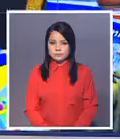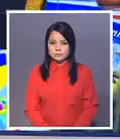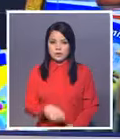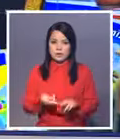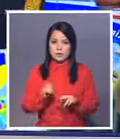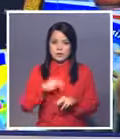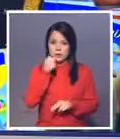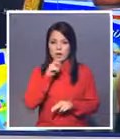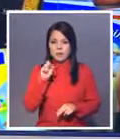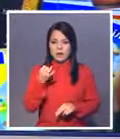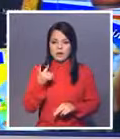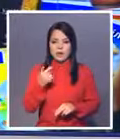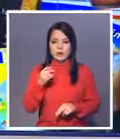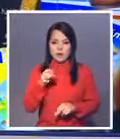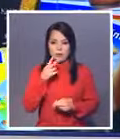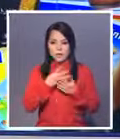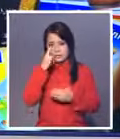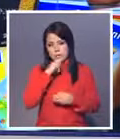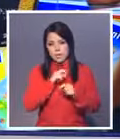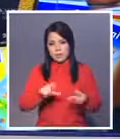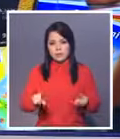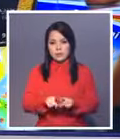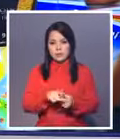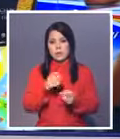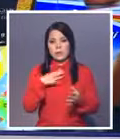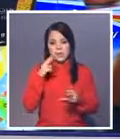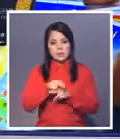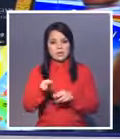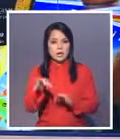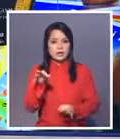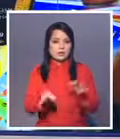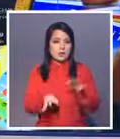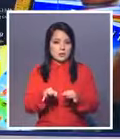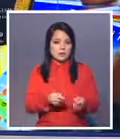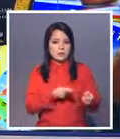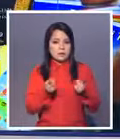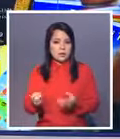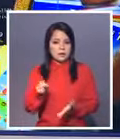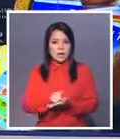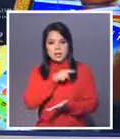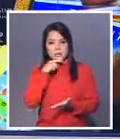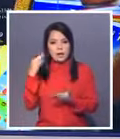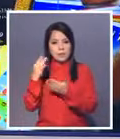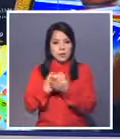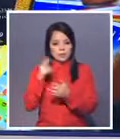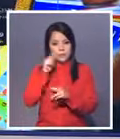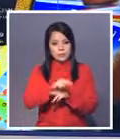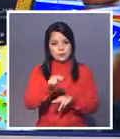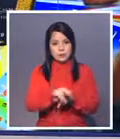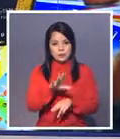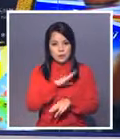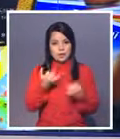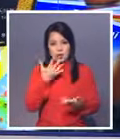Биыл Байқоңыр қаласындағы қазақ мектептері еліміздің білім беру стандартына көшеді. Яғни осыған дейін ресейлік бағдарламамен тәлім алған оқушылар